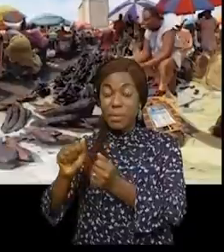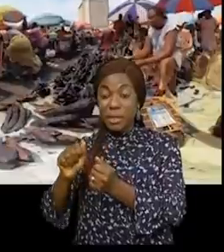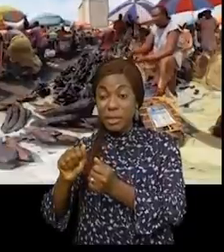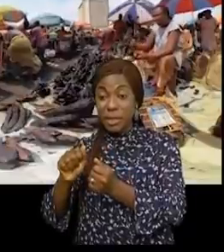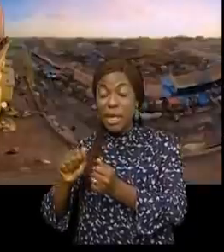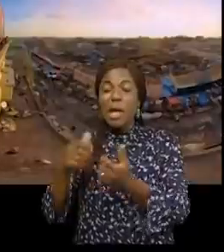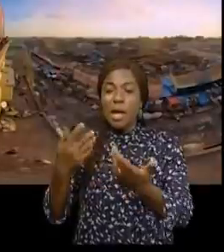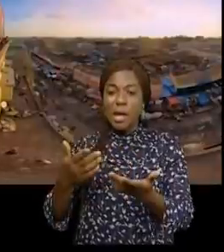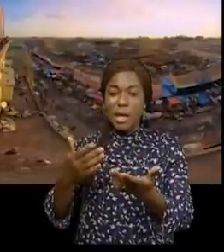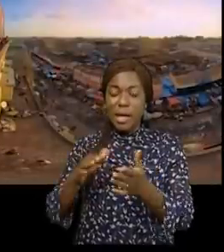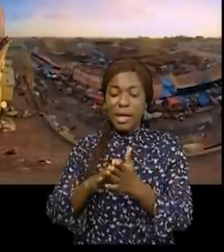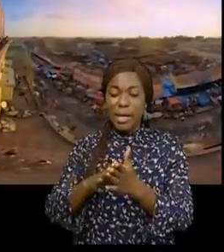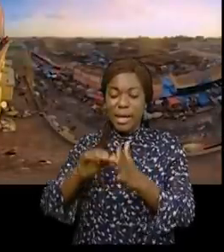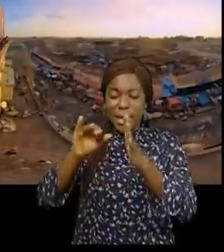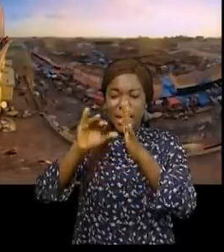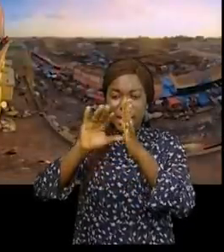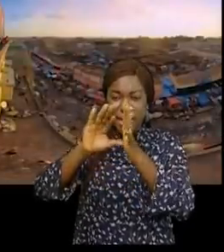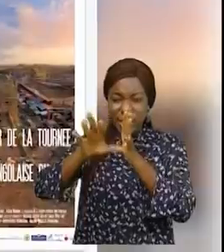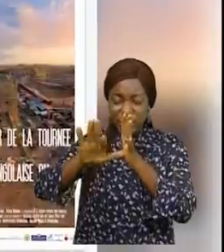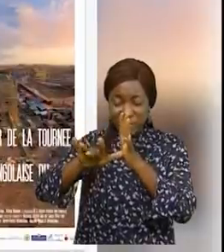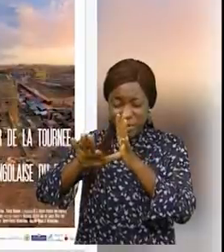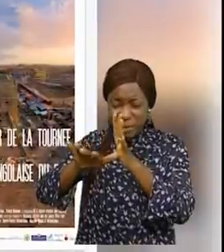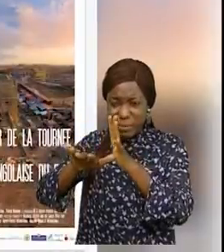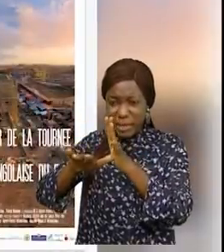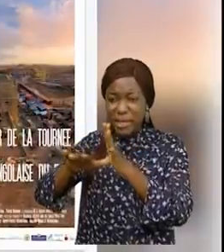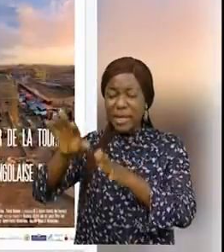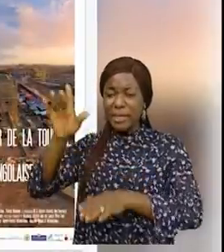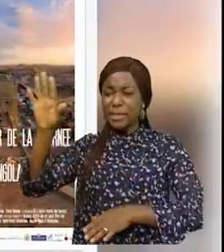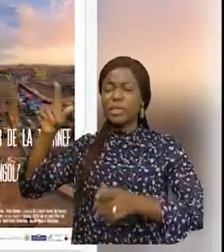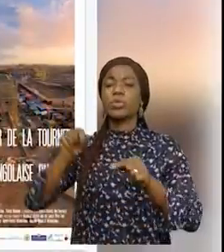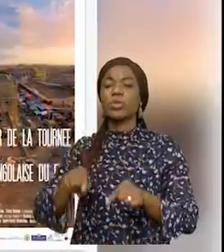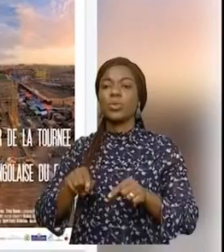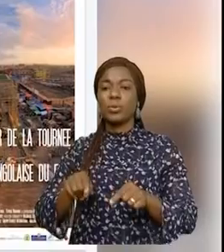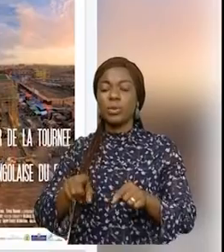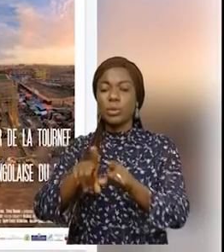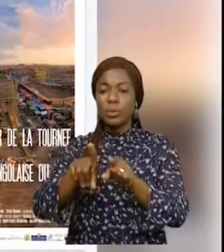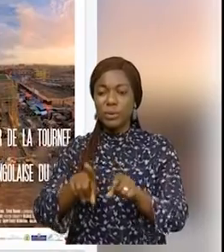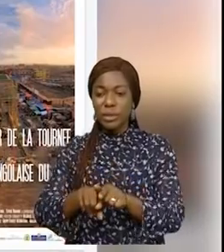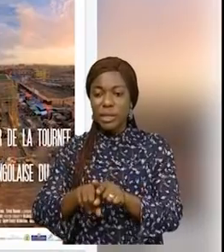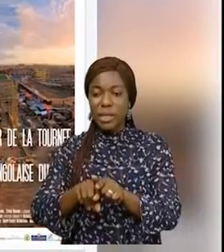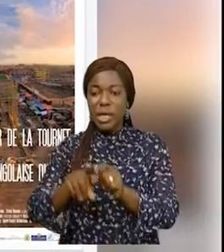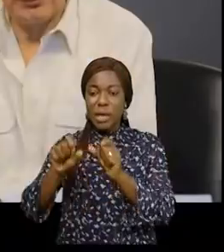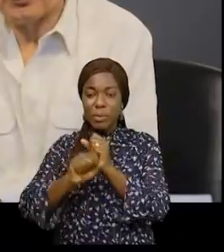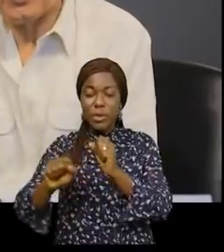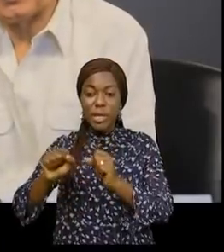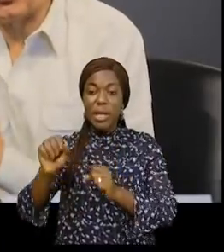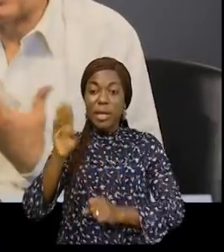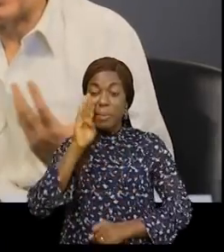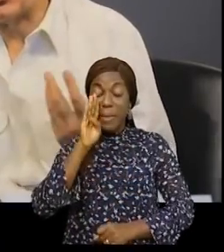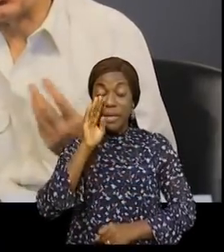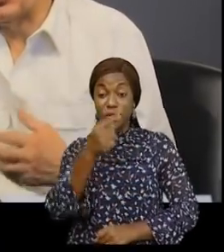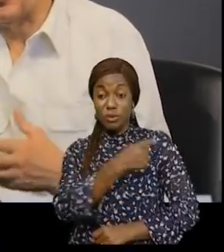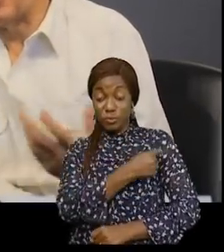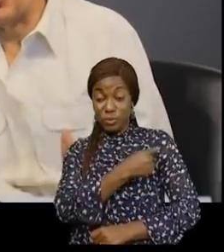réalité quinoise. Kinshasa maintenant, ce nouveau court-métrage du réalisateur et producteur belge Marc-Henri